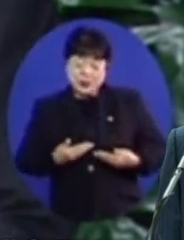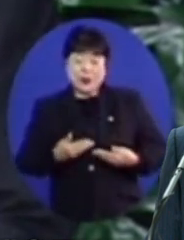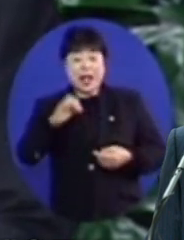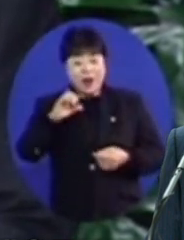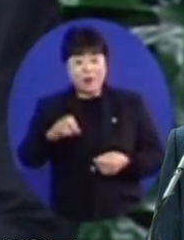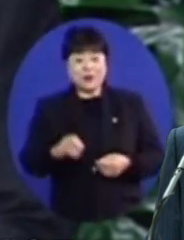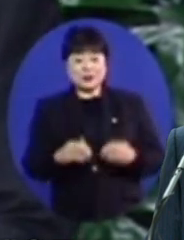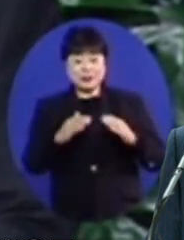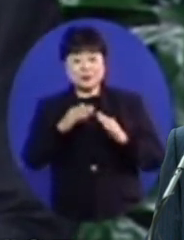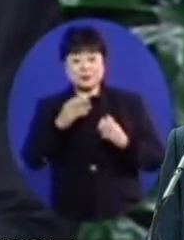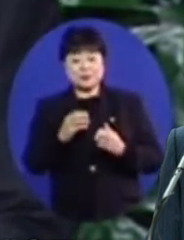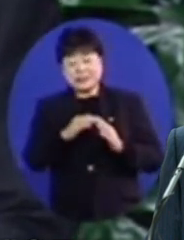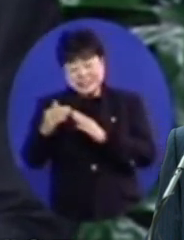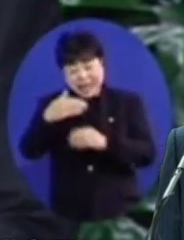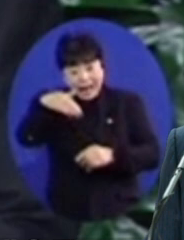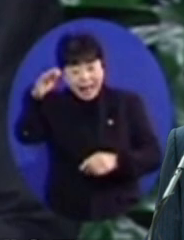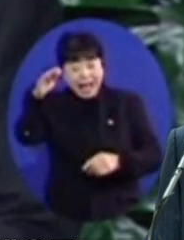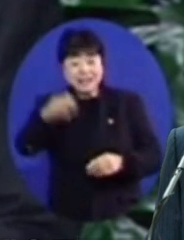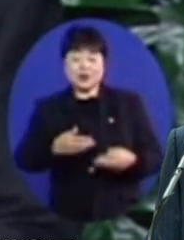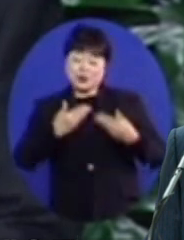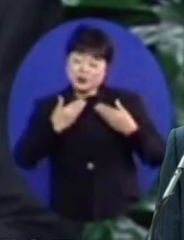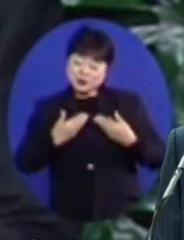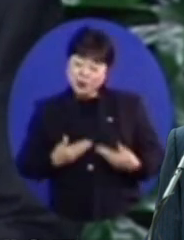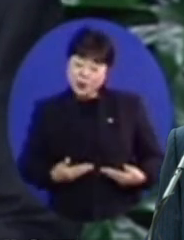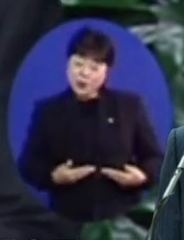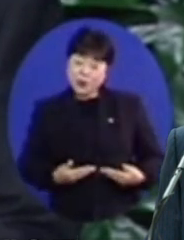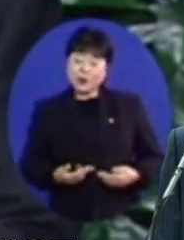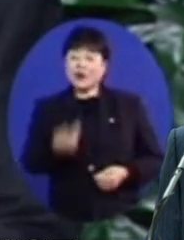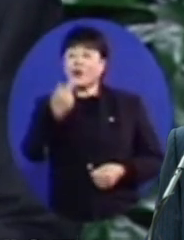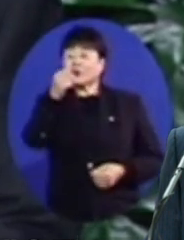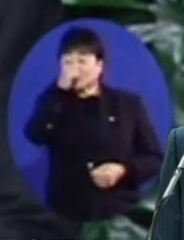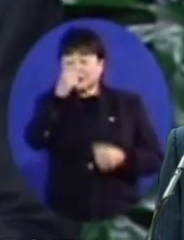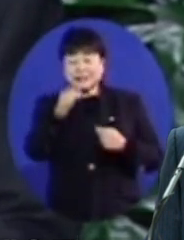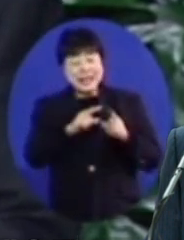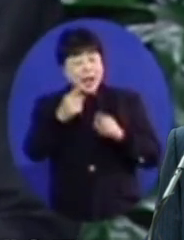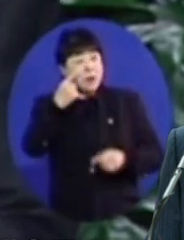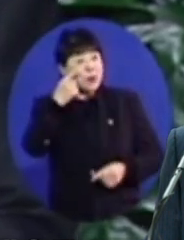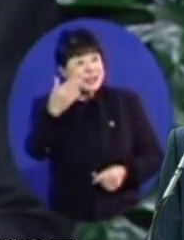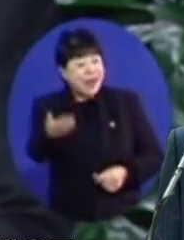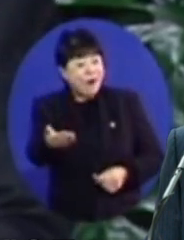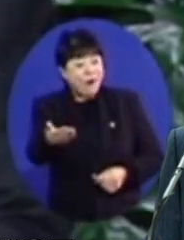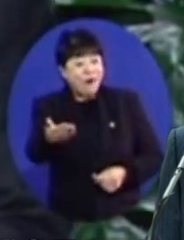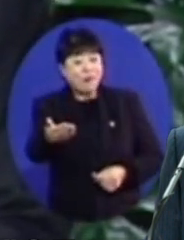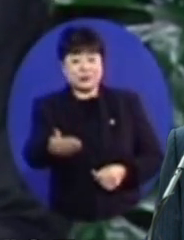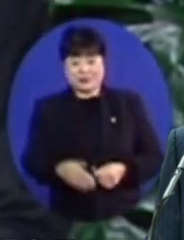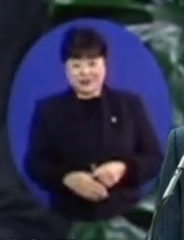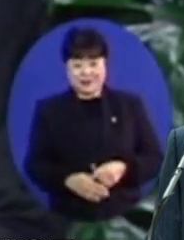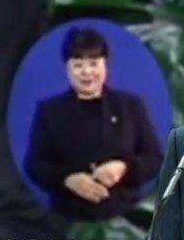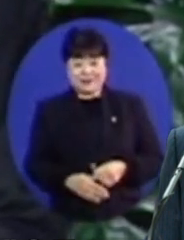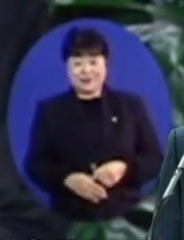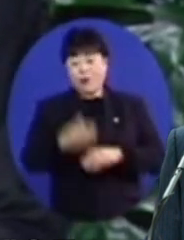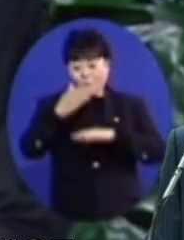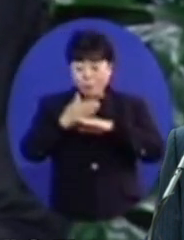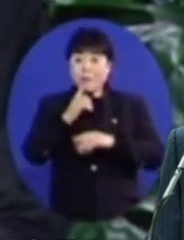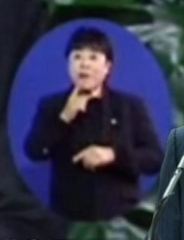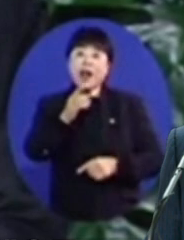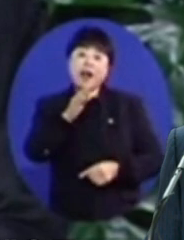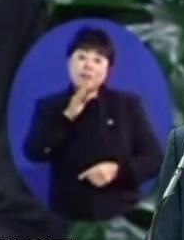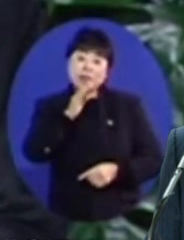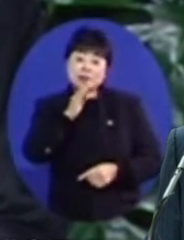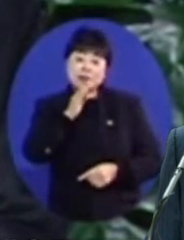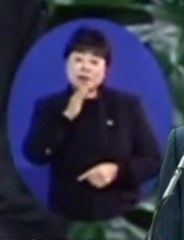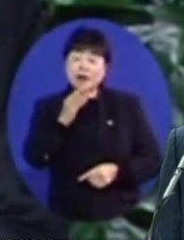집을 옮겨가서 그래서 공기도 좋은데 사십시오 참 고마운 말씀입니다만